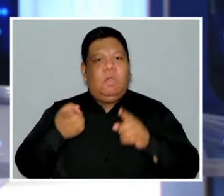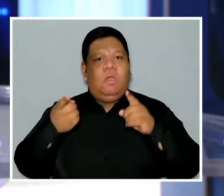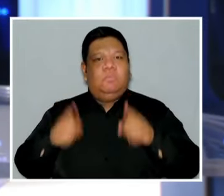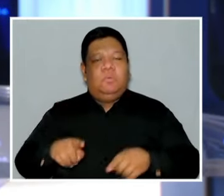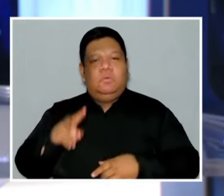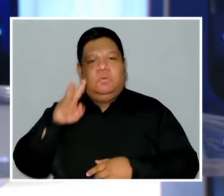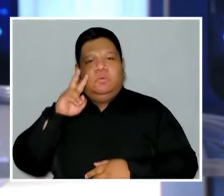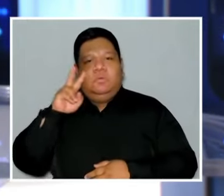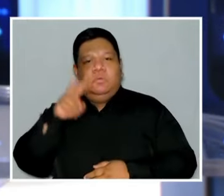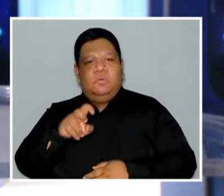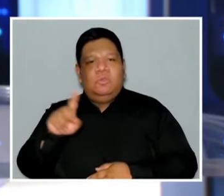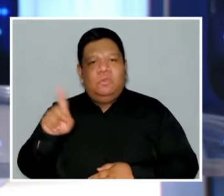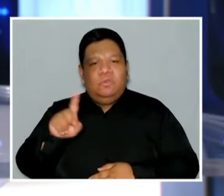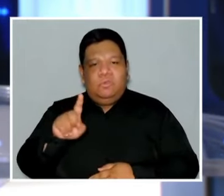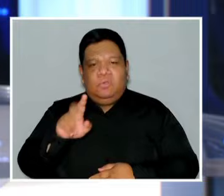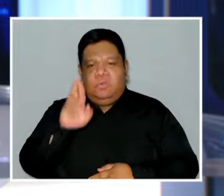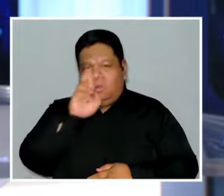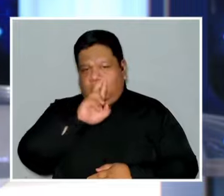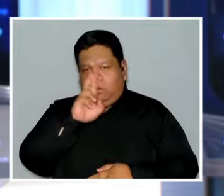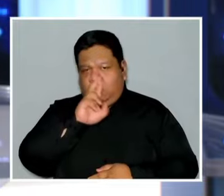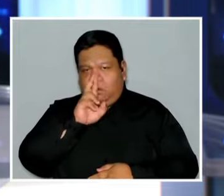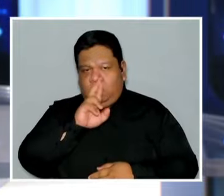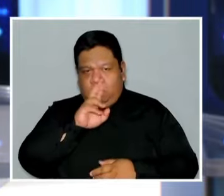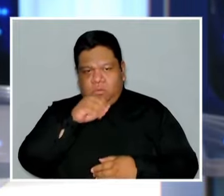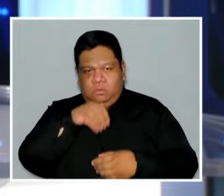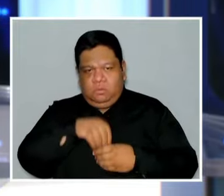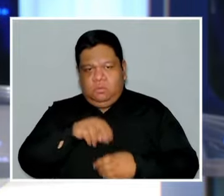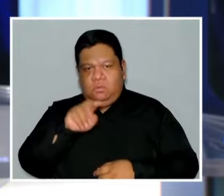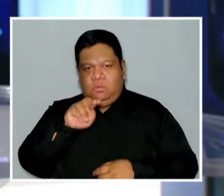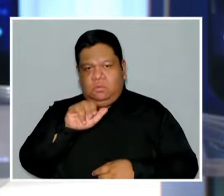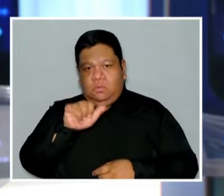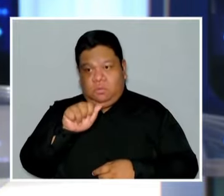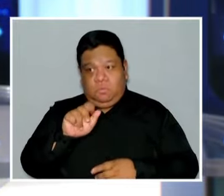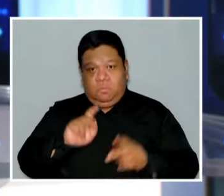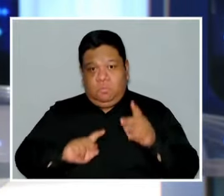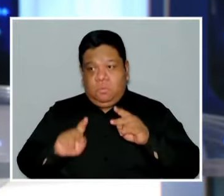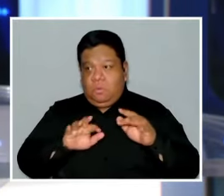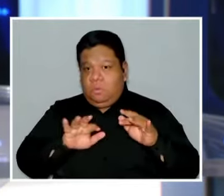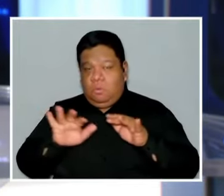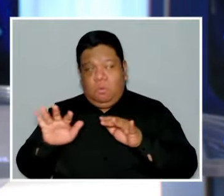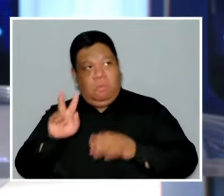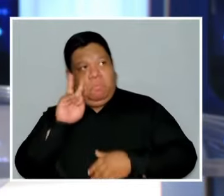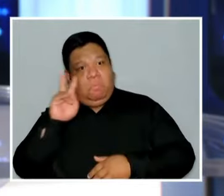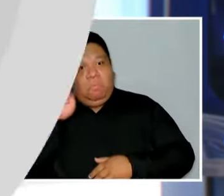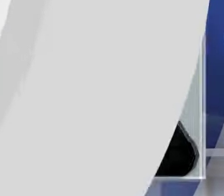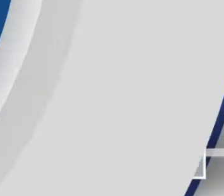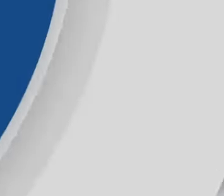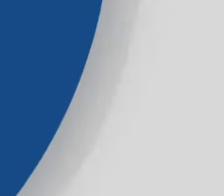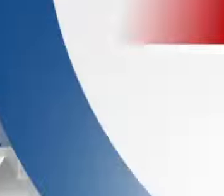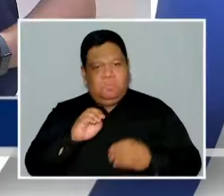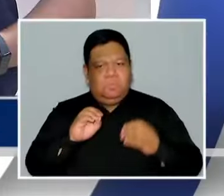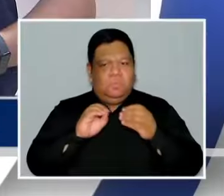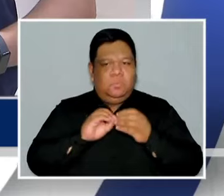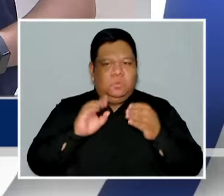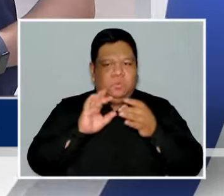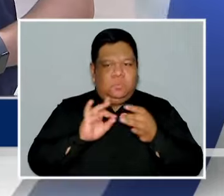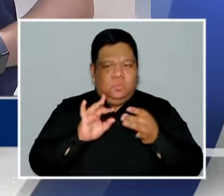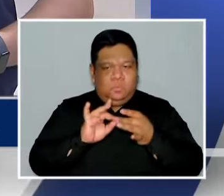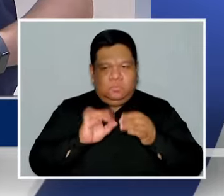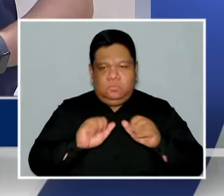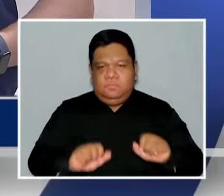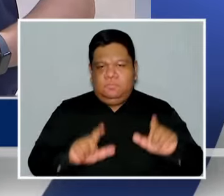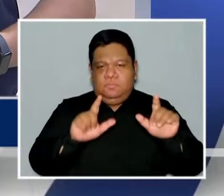Ikinagulat ito sa mga pasahero na papunta sana ng Singapore. Live mula sa NAIA, nagpapatrol si Johnson Malapit.